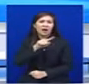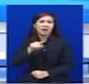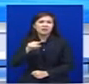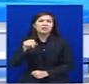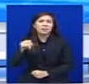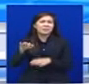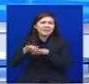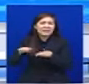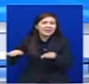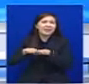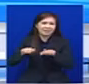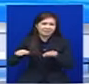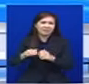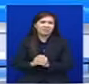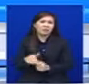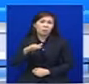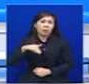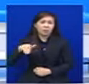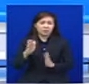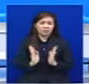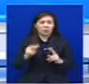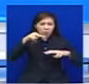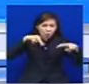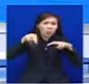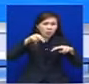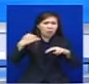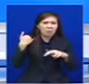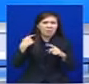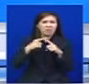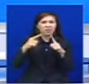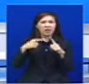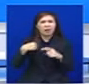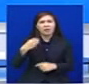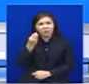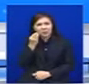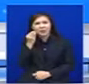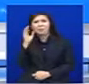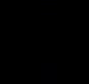ด็กเล็กนั่นเองค่ะแต่ว่าปกติแล้วจะมีแม่บ้านอยู่ที่โรงเรียนแต่ว่าแม่บ้านคนนั้นกลับบ้านพอดีเลยนะคะ